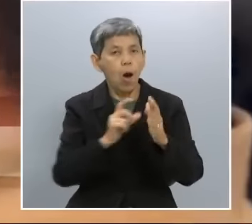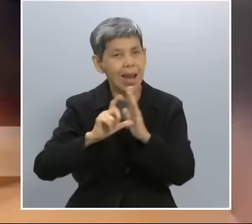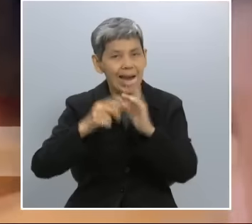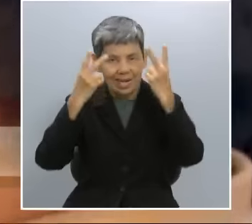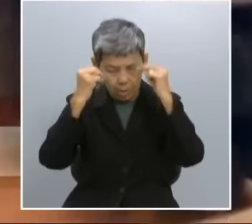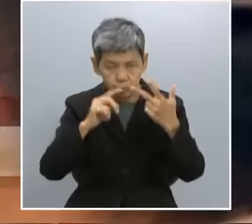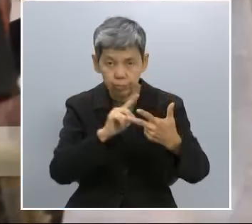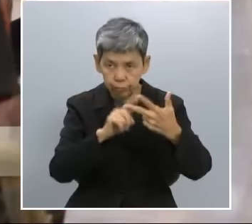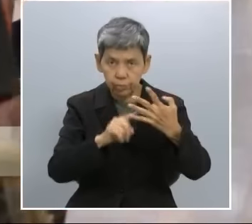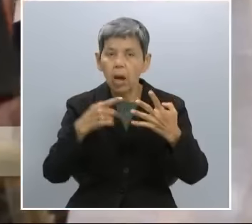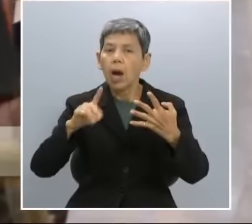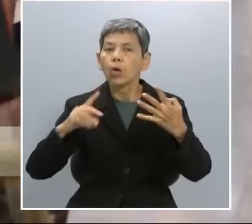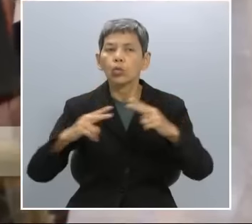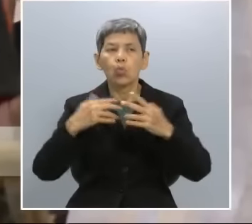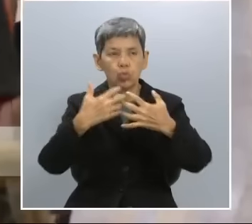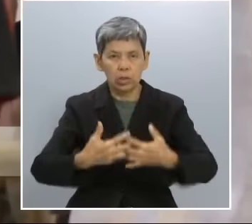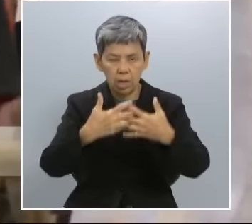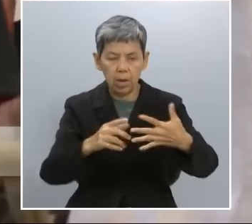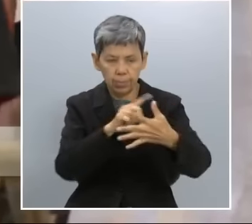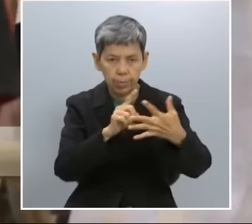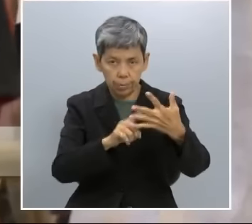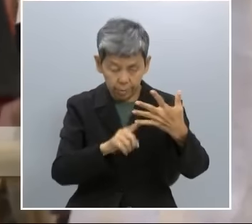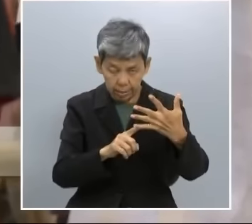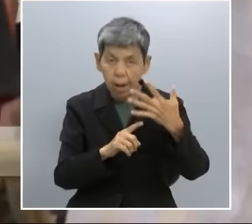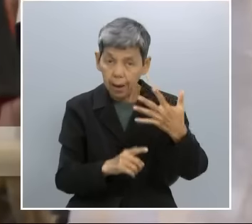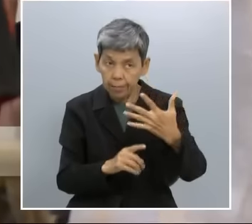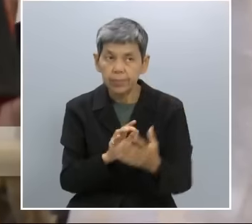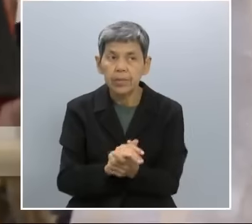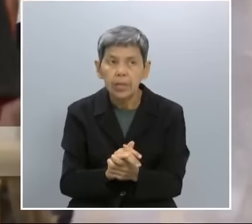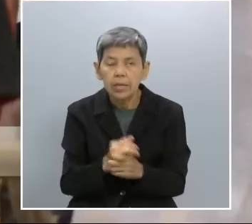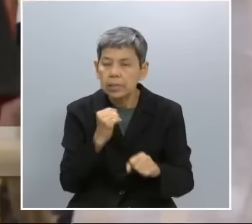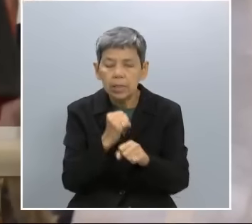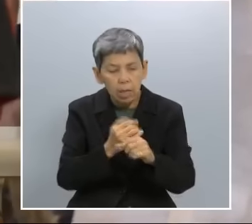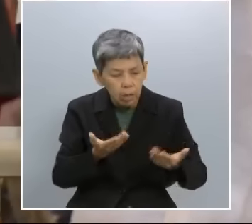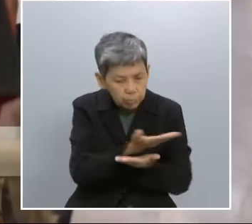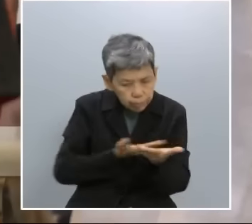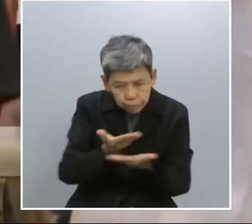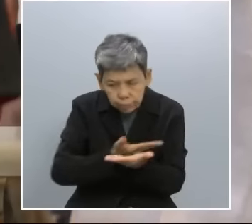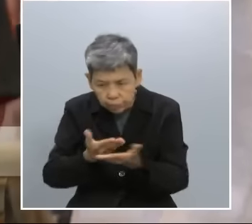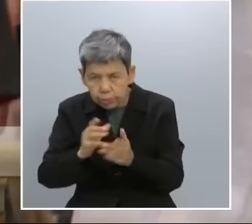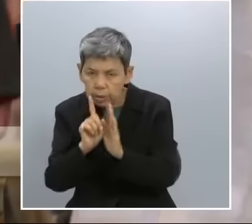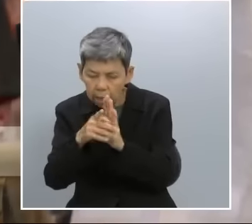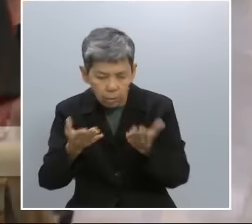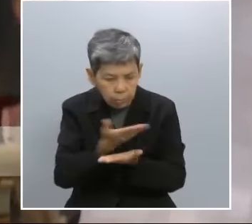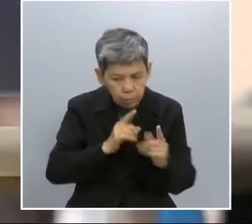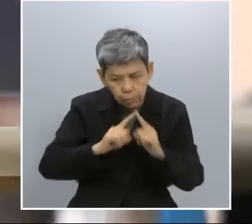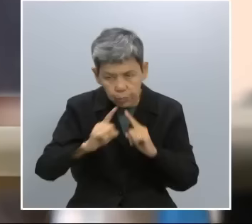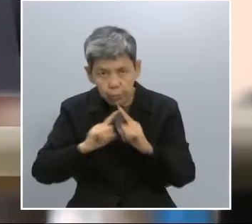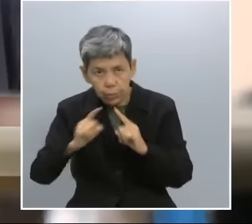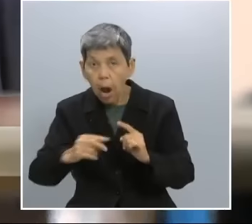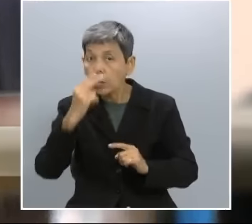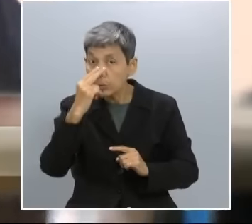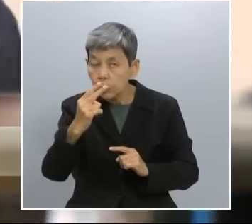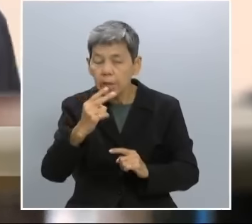กและปลัดกระทรวงอุตสาหกรรมณัฐพลวังสิทธิพลแยกวงหารือ5นาทีเดี๋ยวท่านผู้ชมดูภา